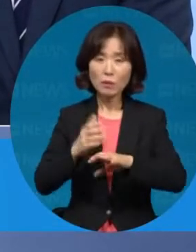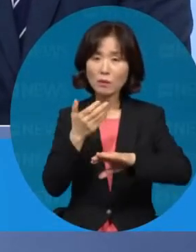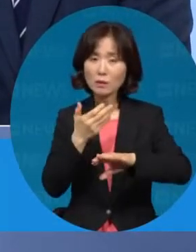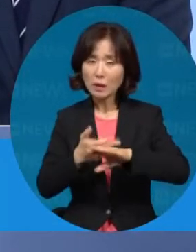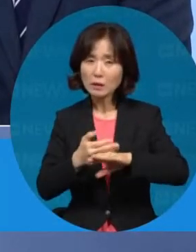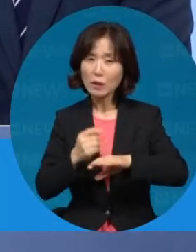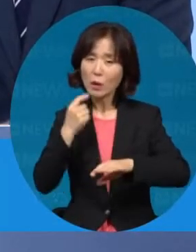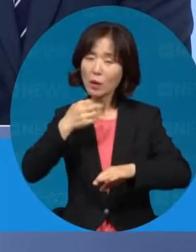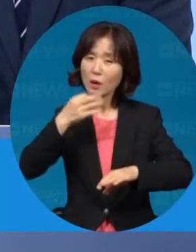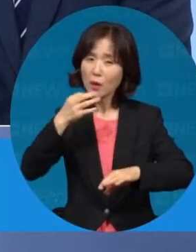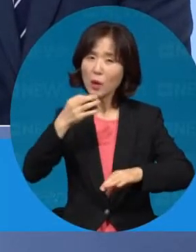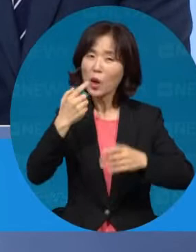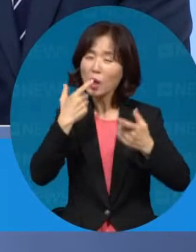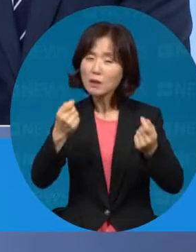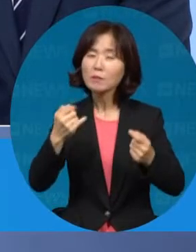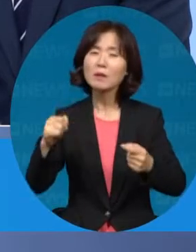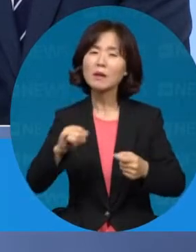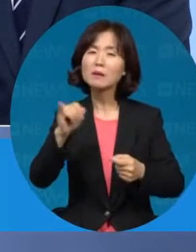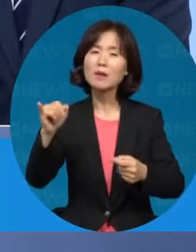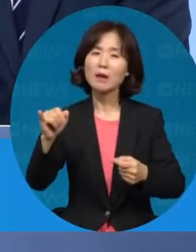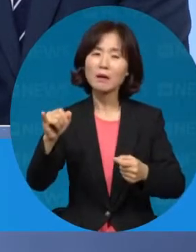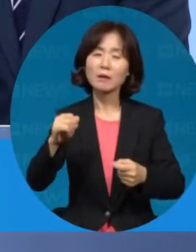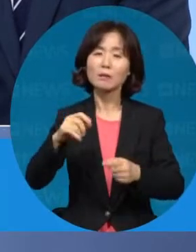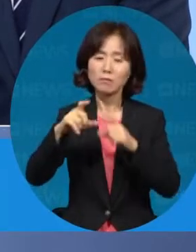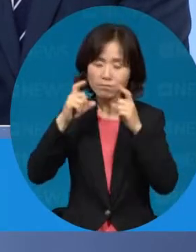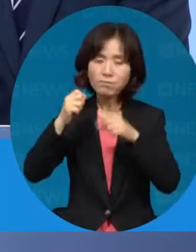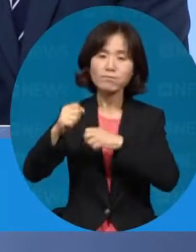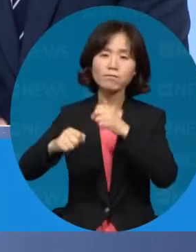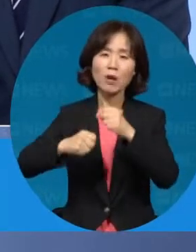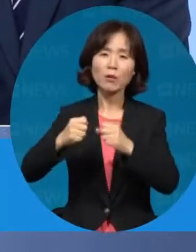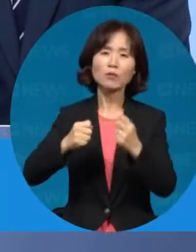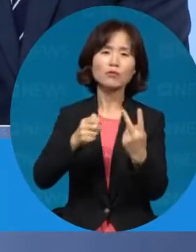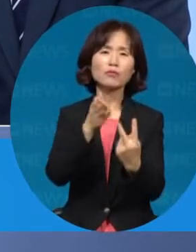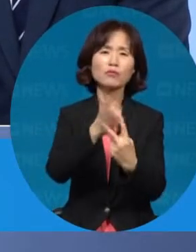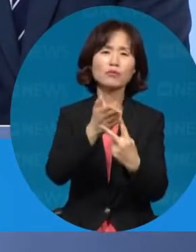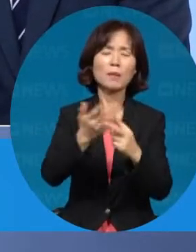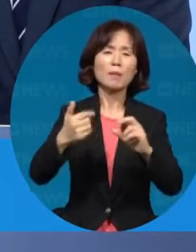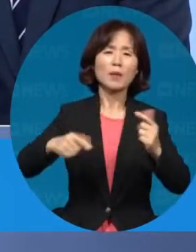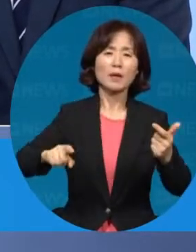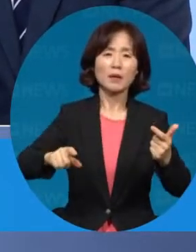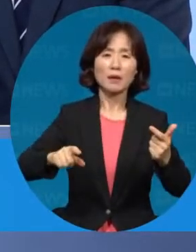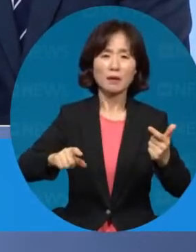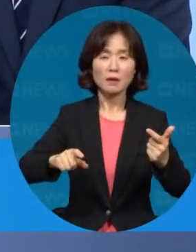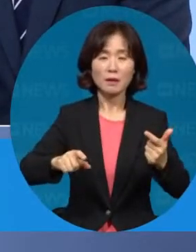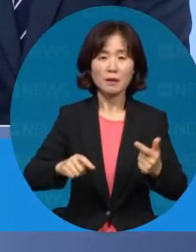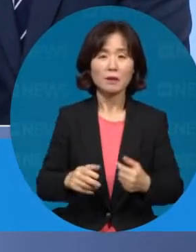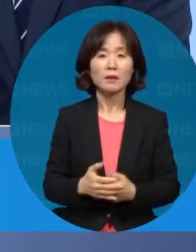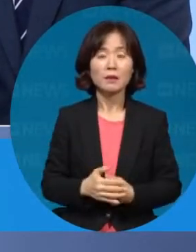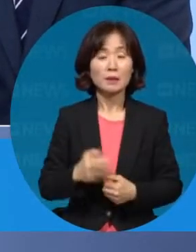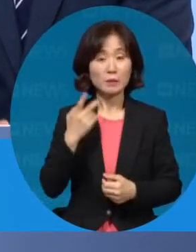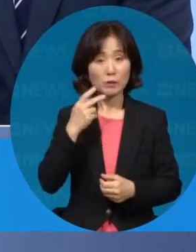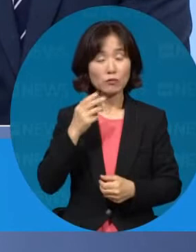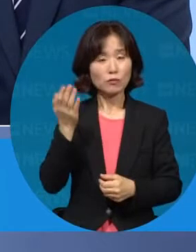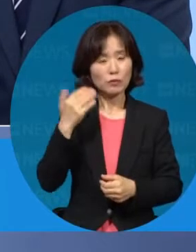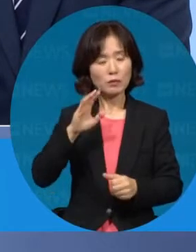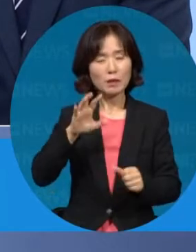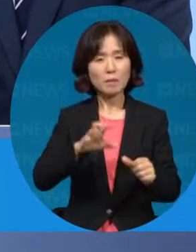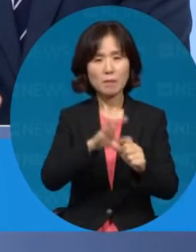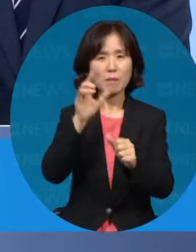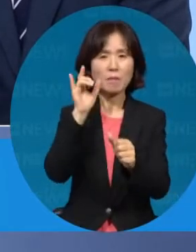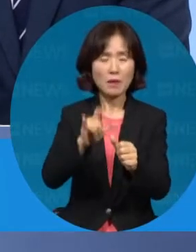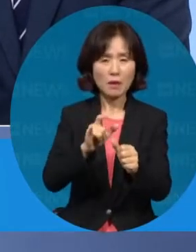하나의 바이러스 일 뿐이니까 마스크 착용은 자유 라는 주장이 엇갈리고 있는 겁니다 최근 미국 하루 평균 확진 자수 14만명